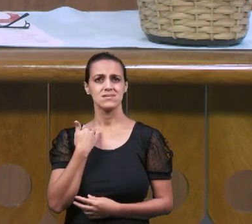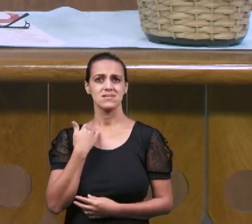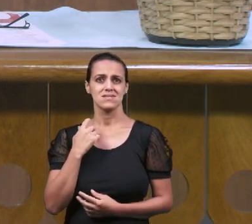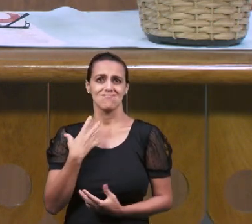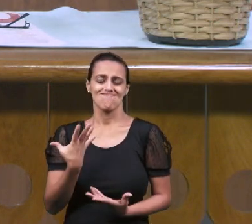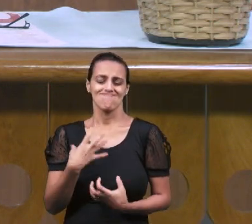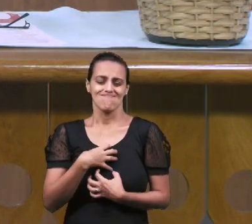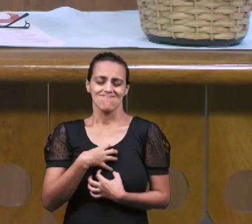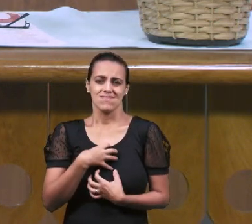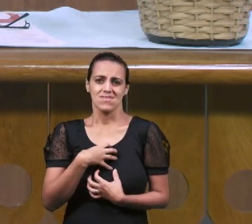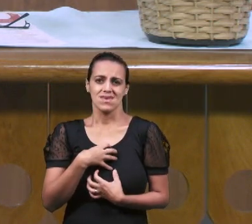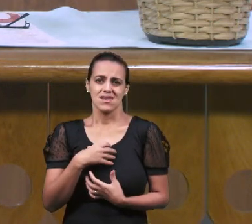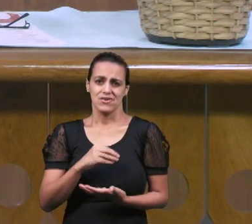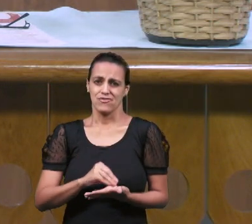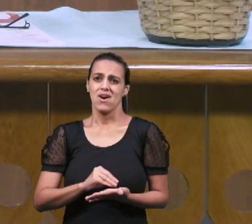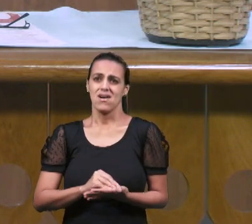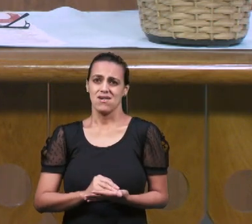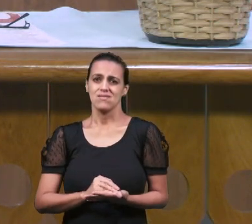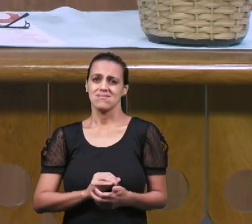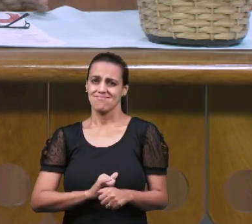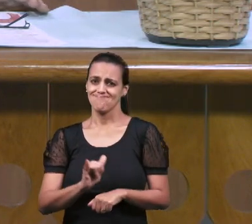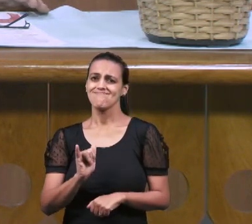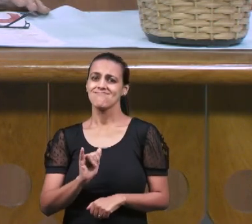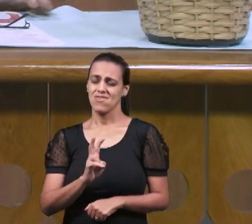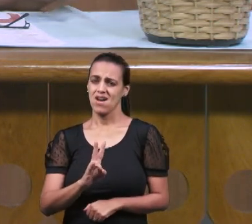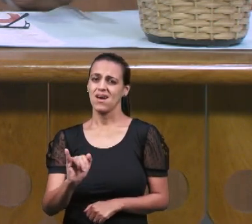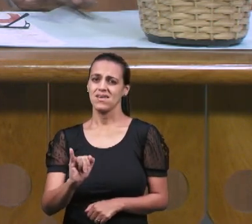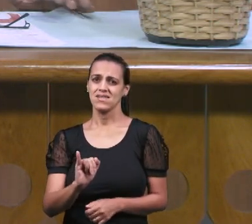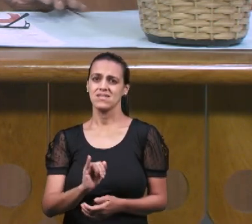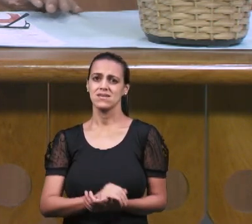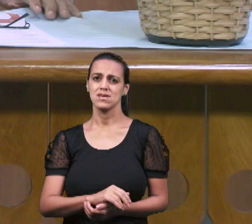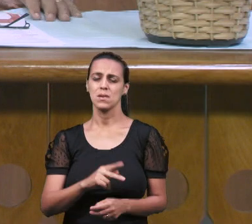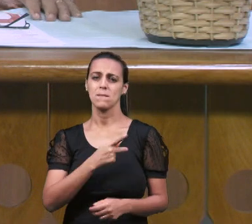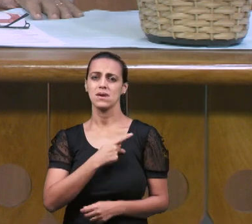nous avons beaucoup manqué, pasteur Aloïse,